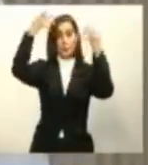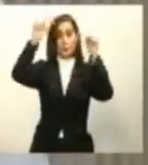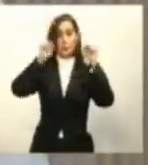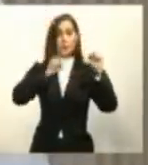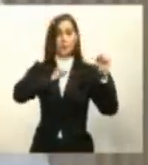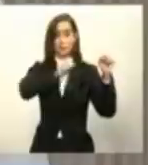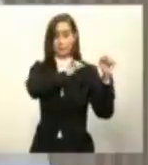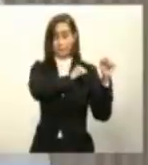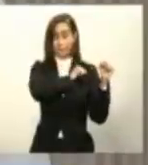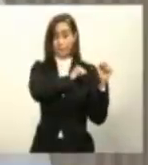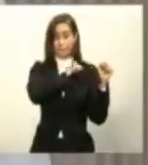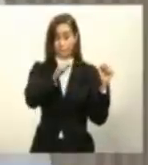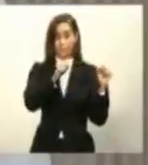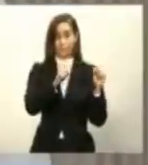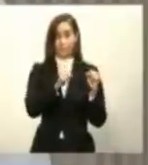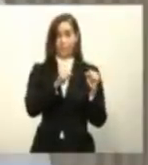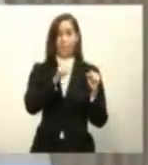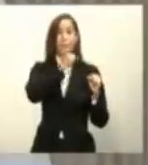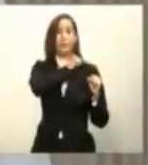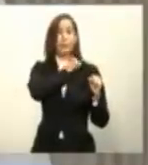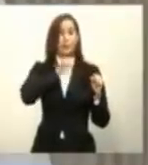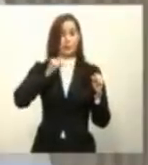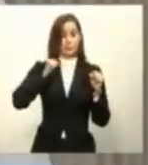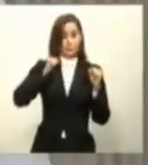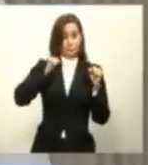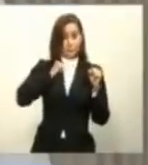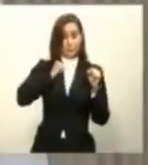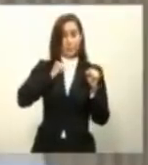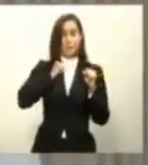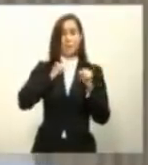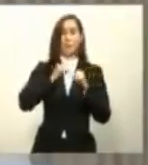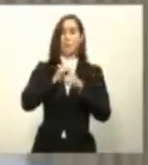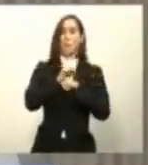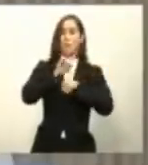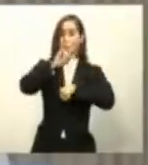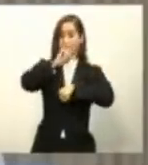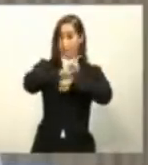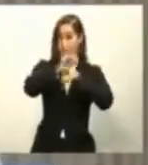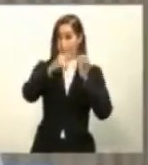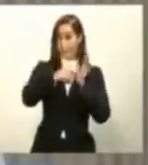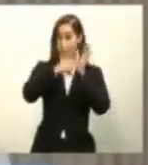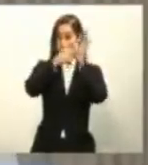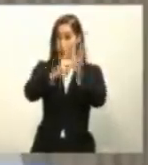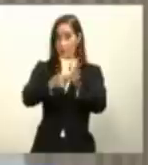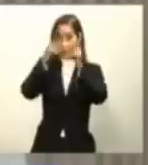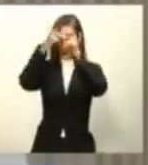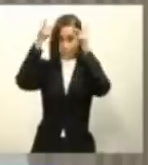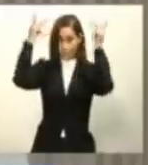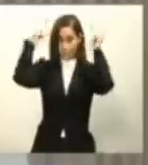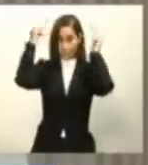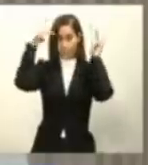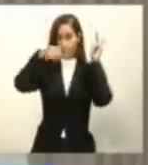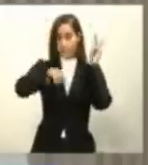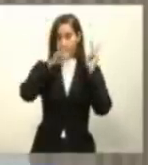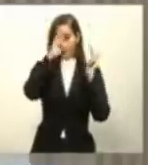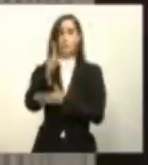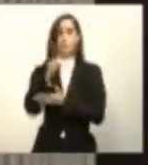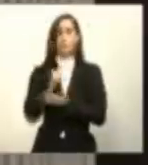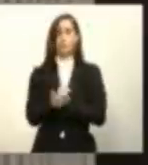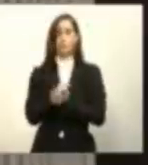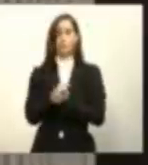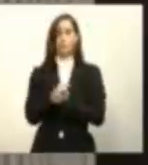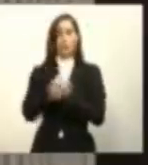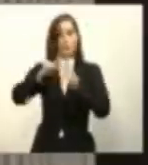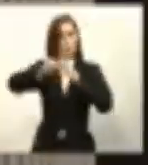qui pral tomber mais demain et n'a faut joindre toute réaction qui tombe. par rapport